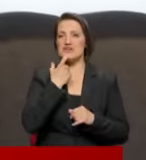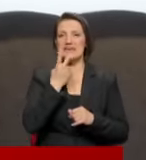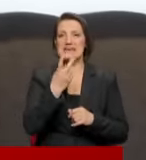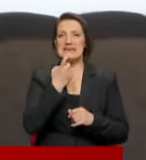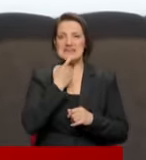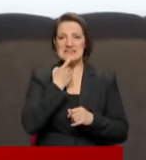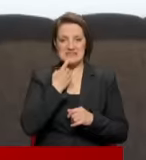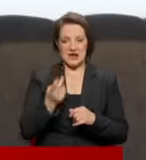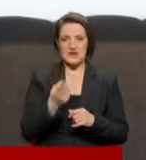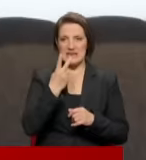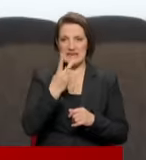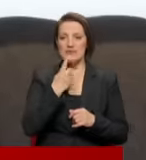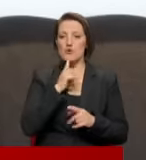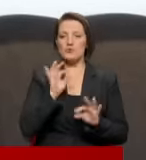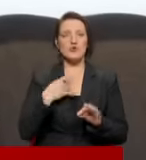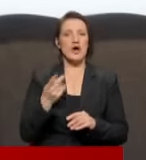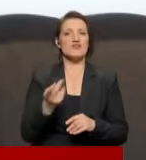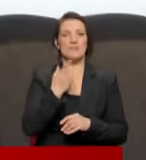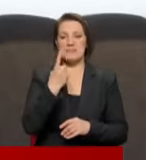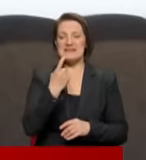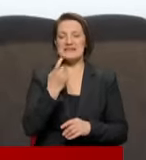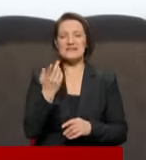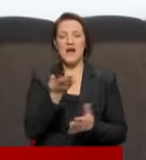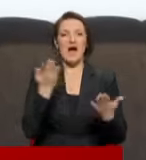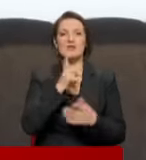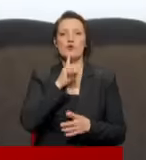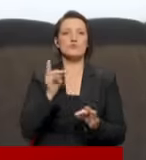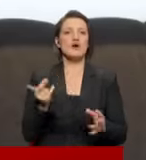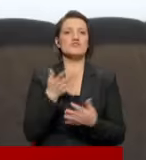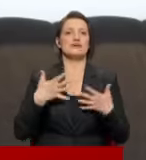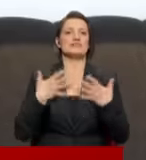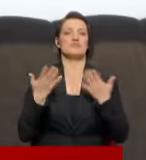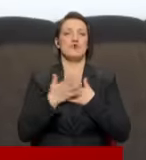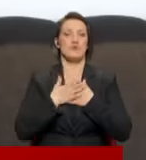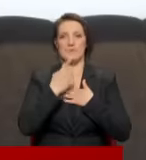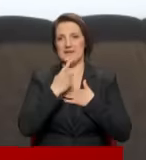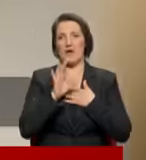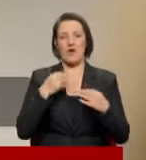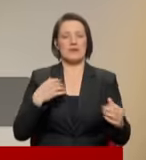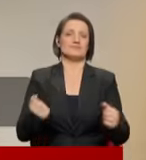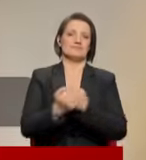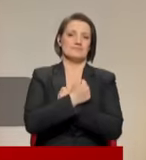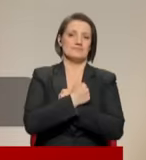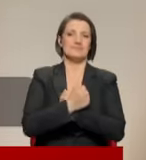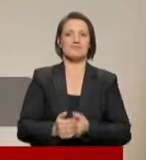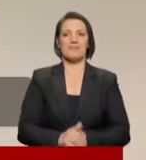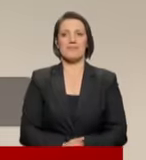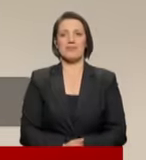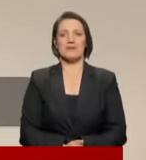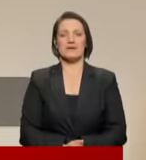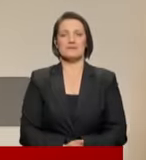yaşını kaçırdım. 2 tane doğum gününü kaçırdım. Bir taneyi daha kaçırmak istemiyorum Meriç dedi. Ve öyle sarıldık.